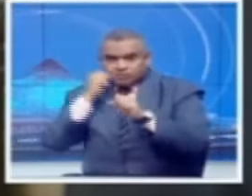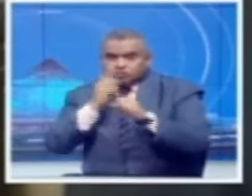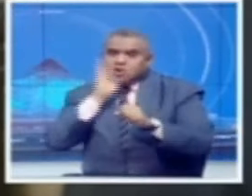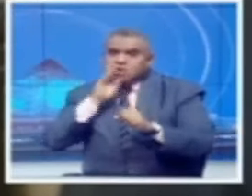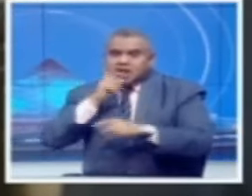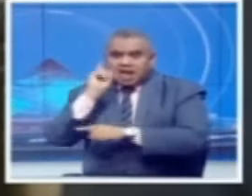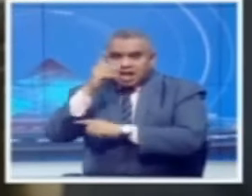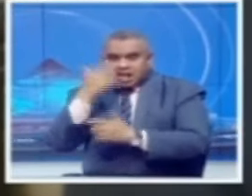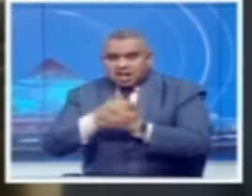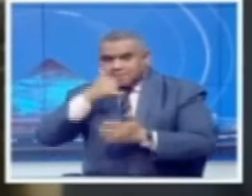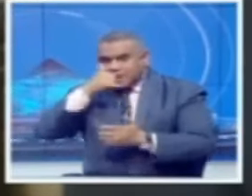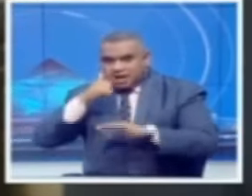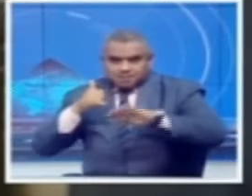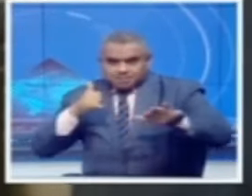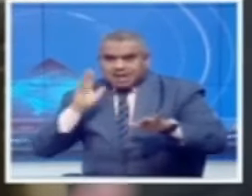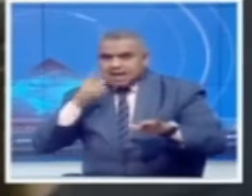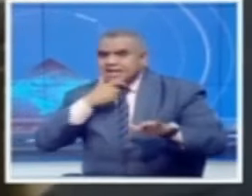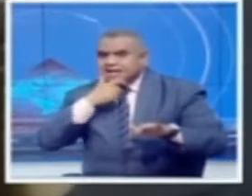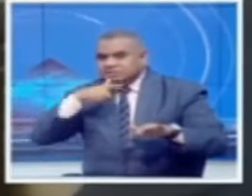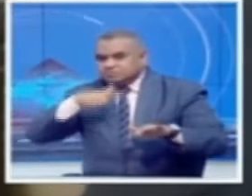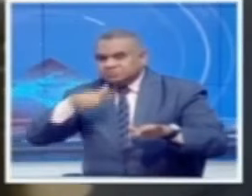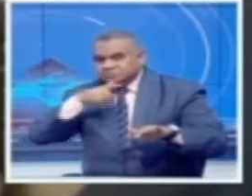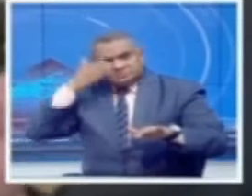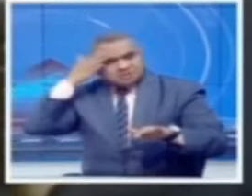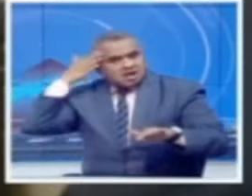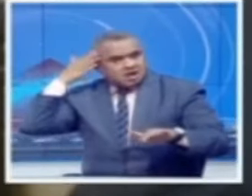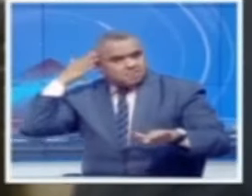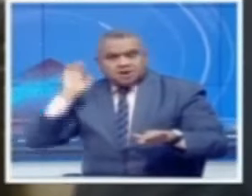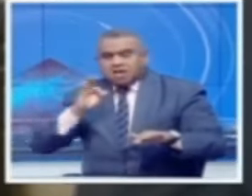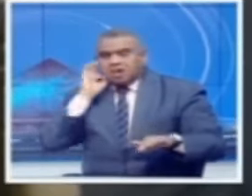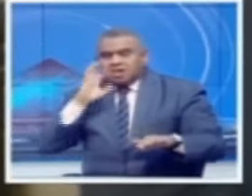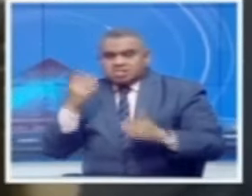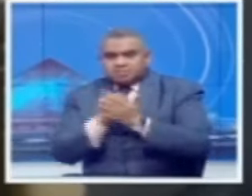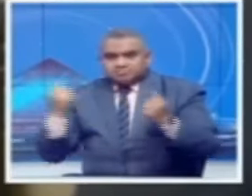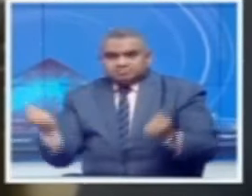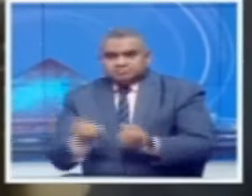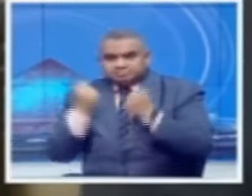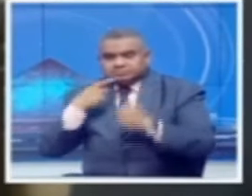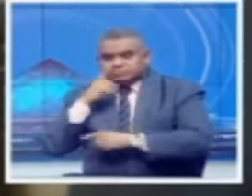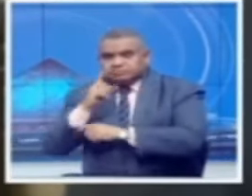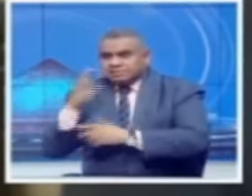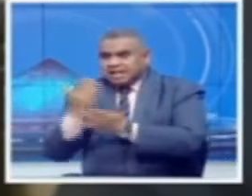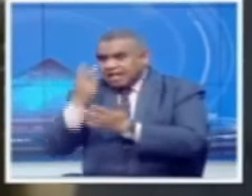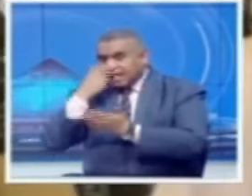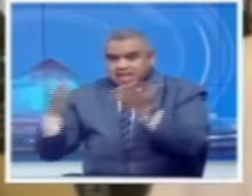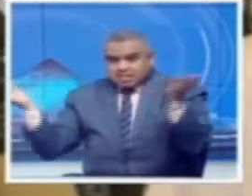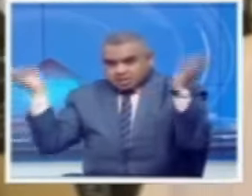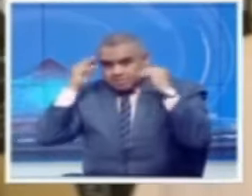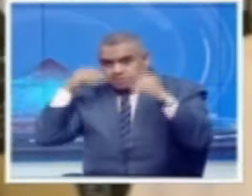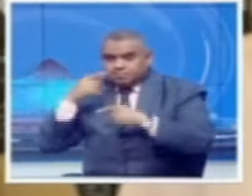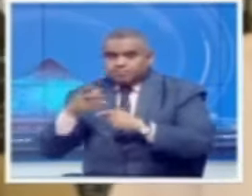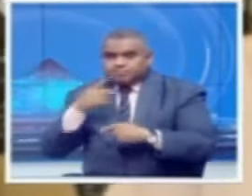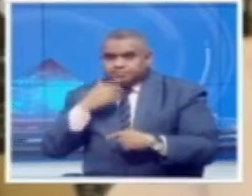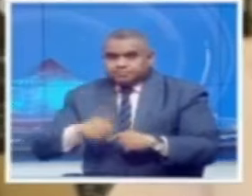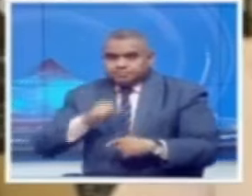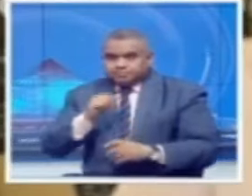الجنسيات العربيه، يقدروا يتكلموا ان شاء الله باذن الله بما تعلموه وبما تدربوا عليه من معلمينا ومن موجهينا باذن الله. اوكي سو